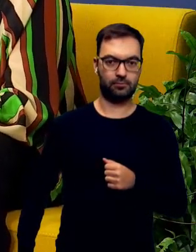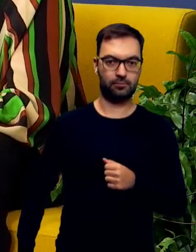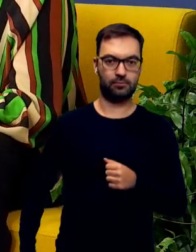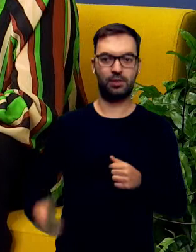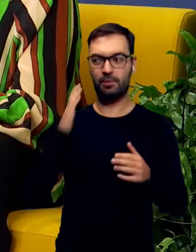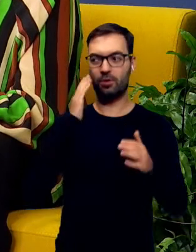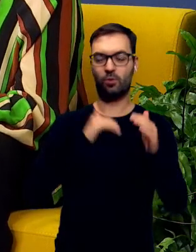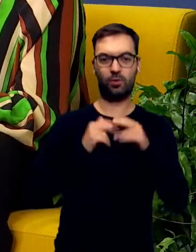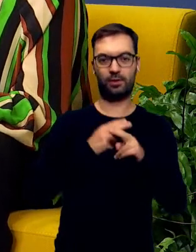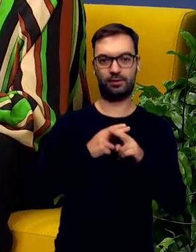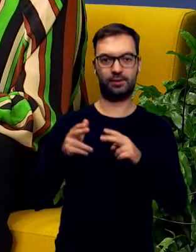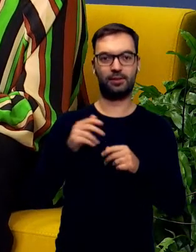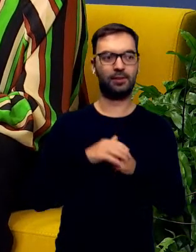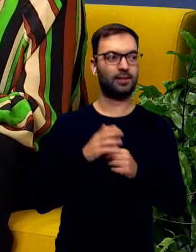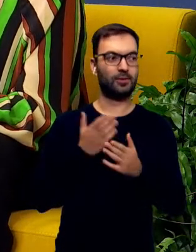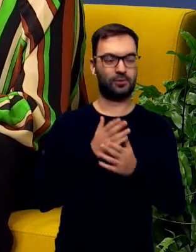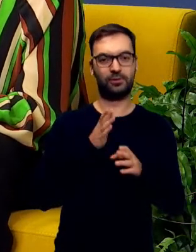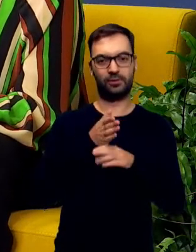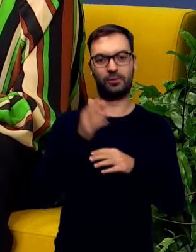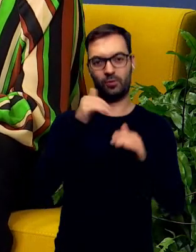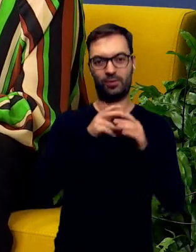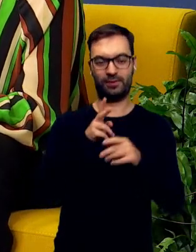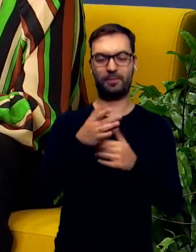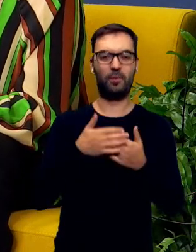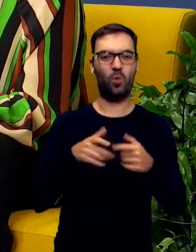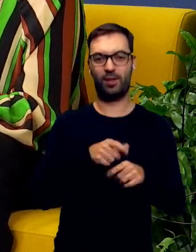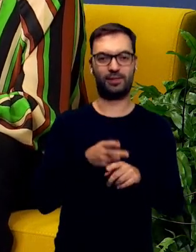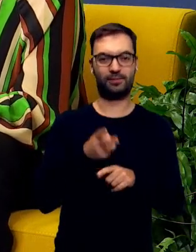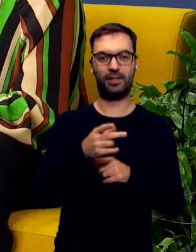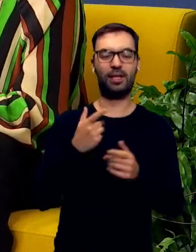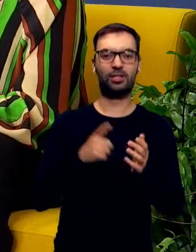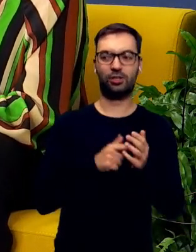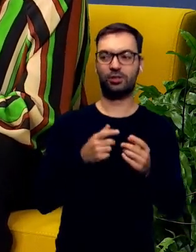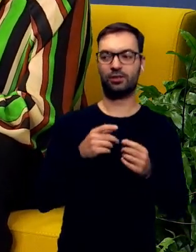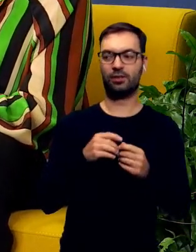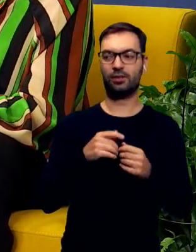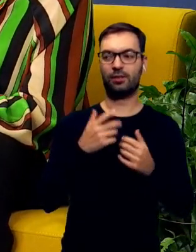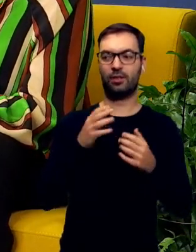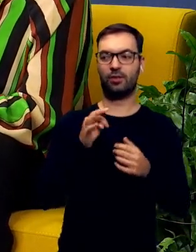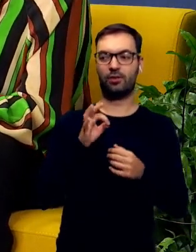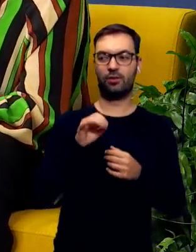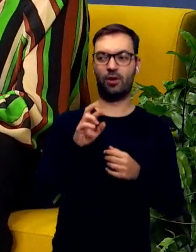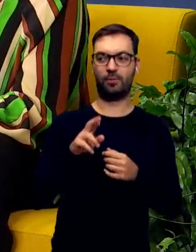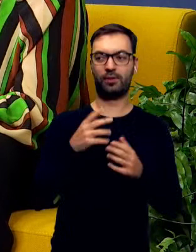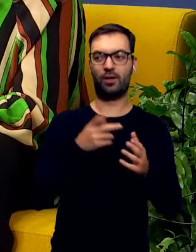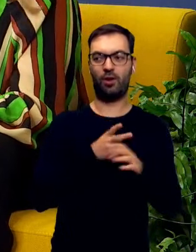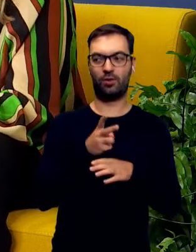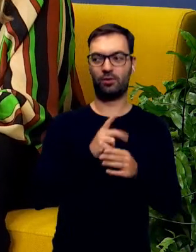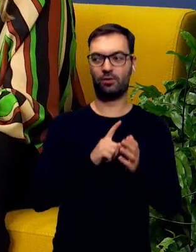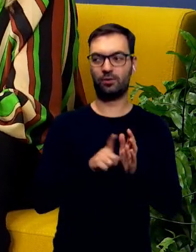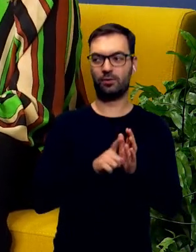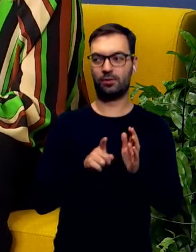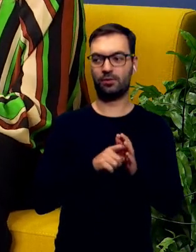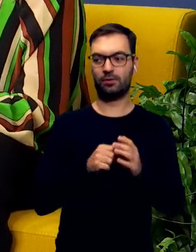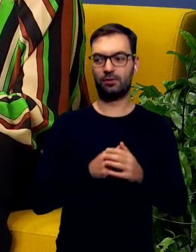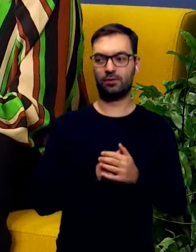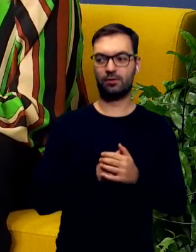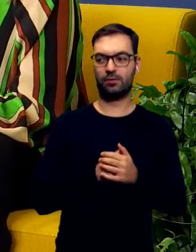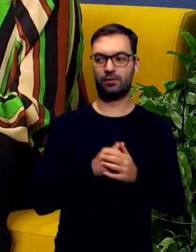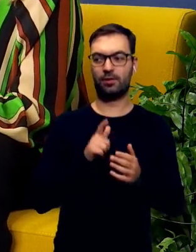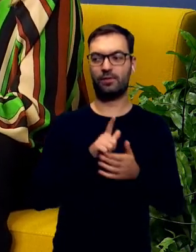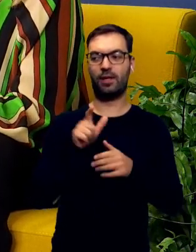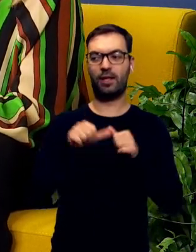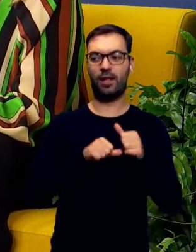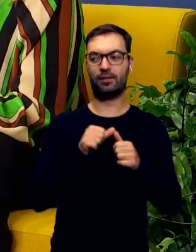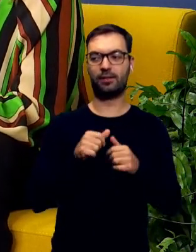ulicę, jestem prawie w Małej Łące, ale chyba dużo częściej i dużo chętniej bywałam w Toprze niż w samych Tatrach. Przez